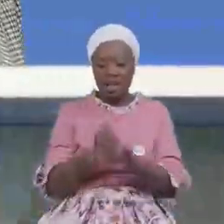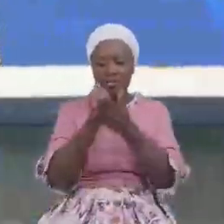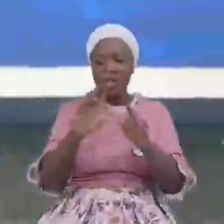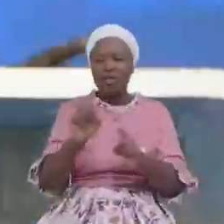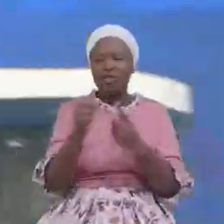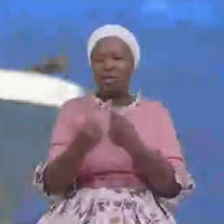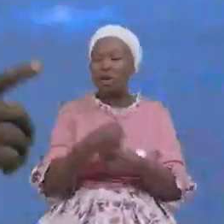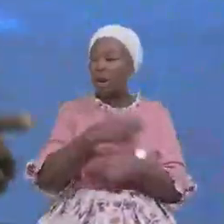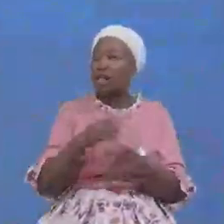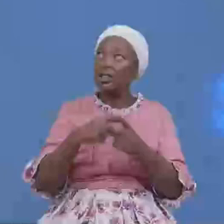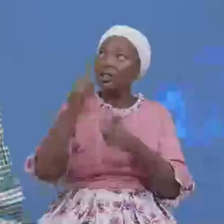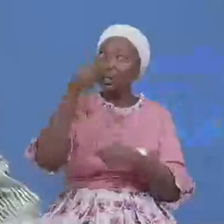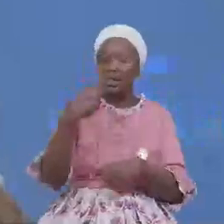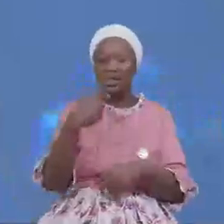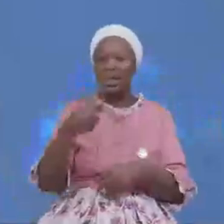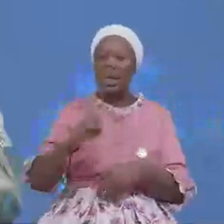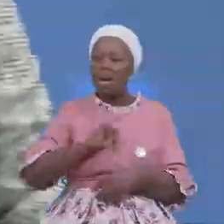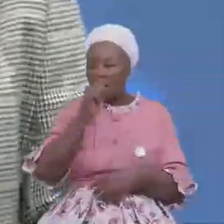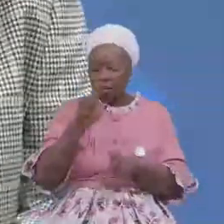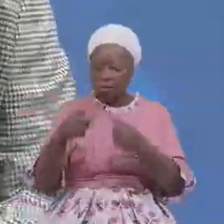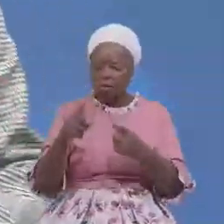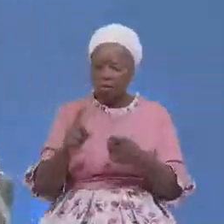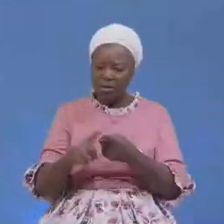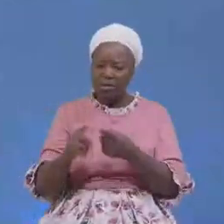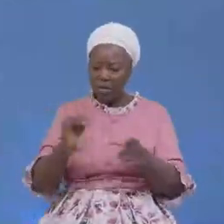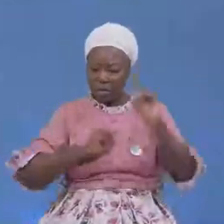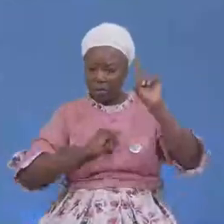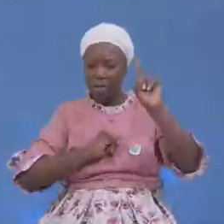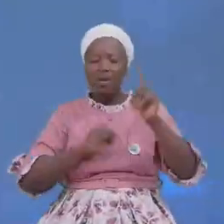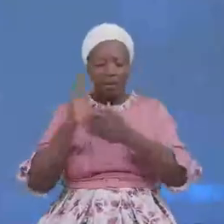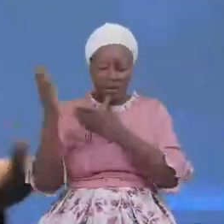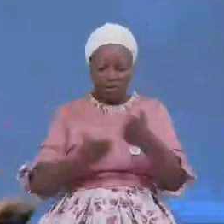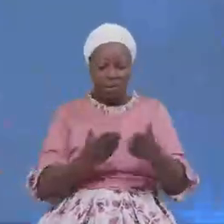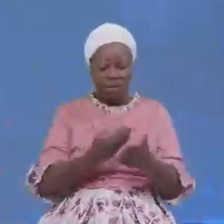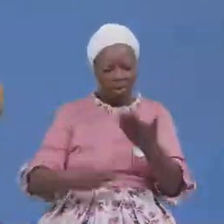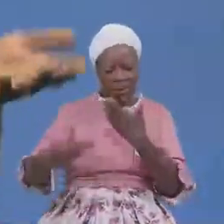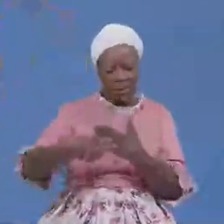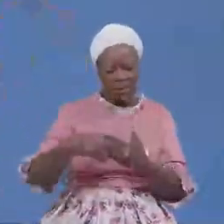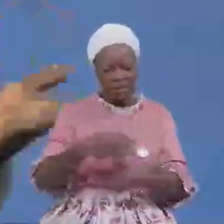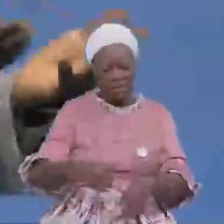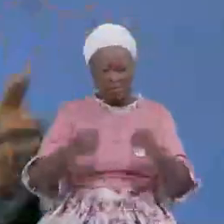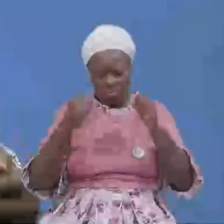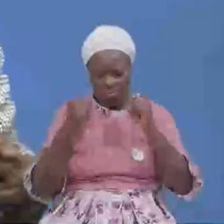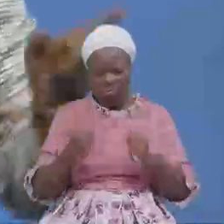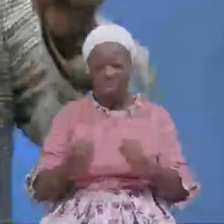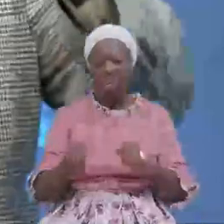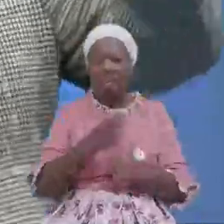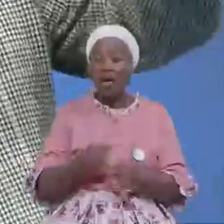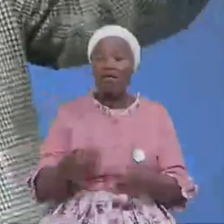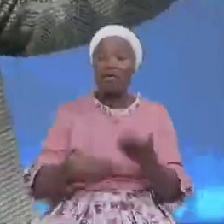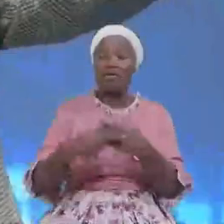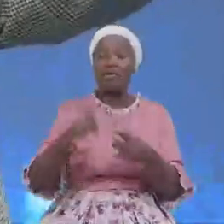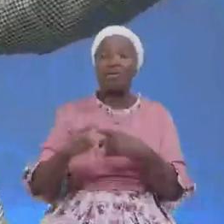dit, je vais t'apporter la résurrection, le renouvellement, la restauration en